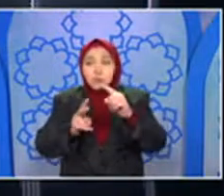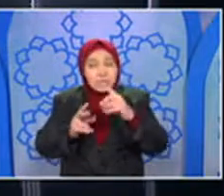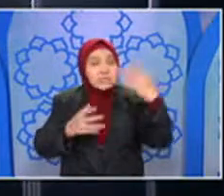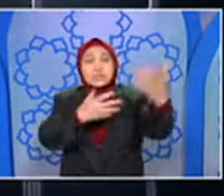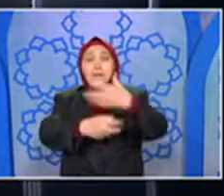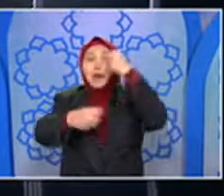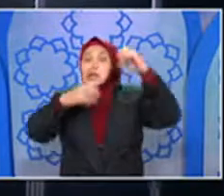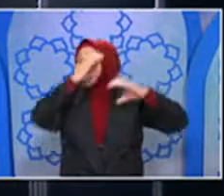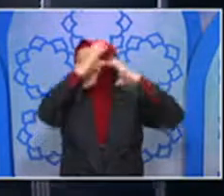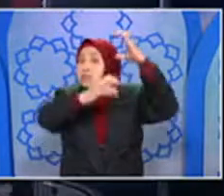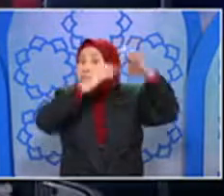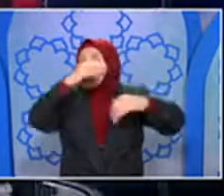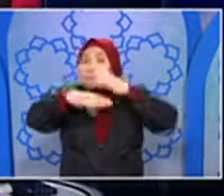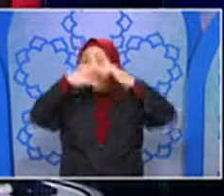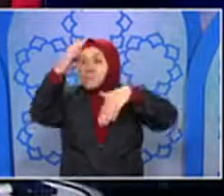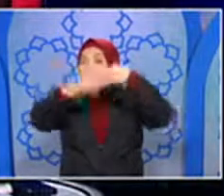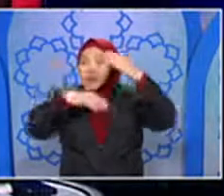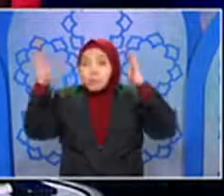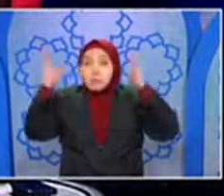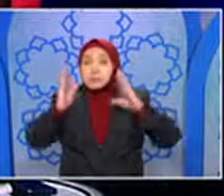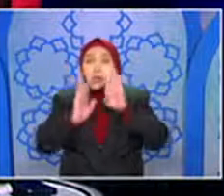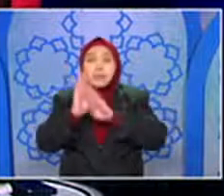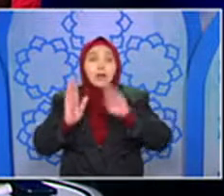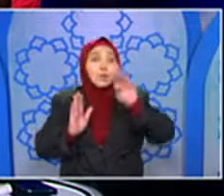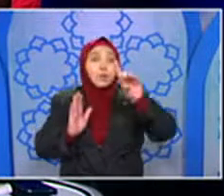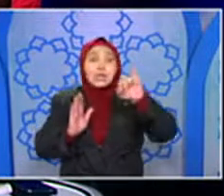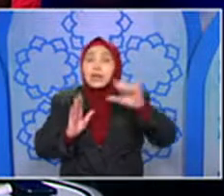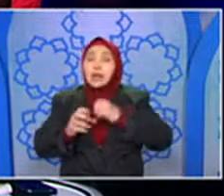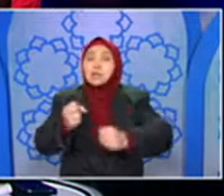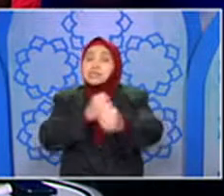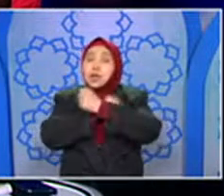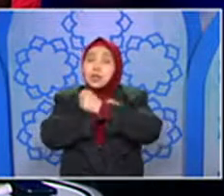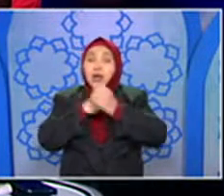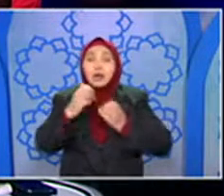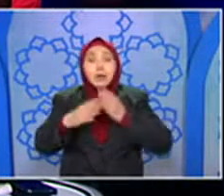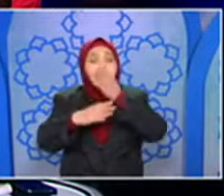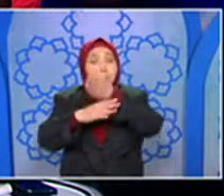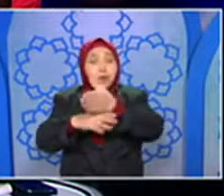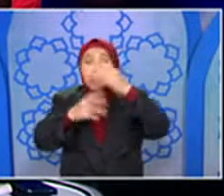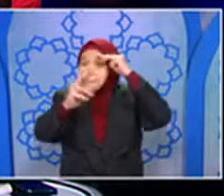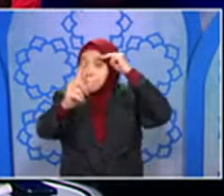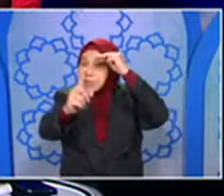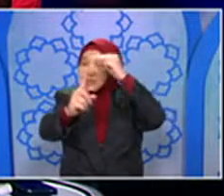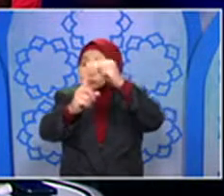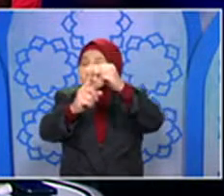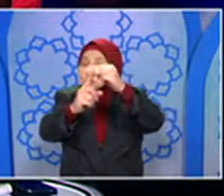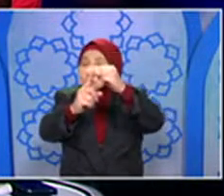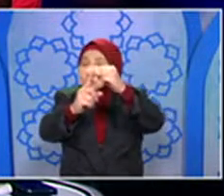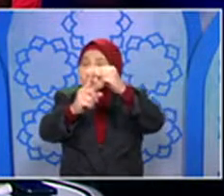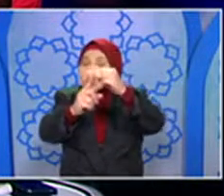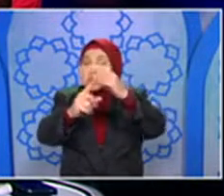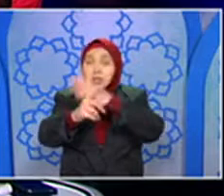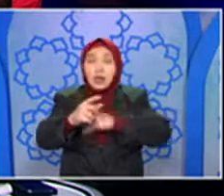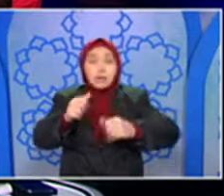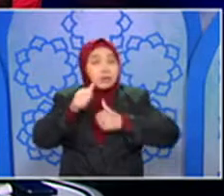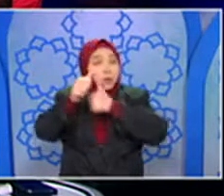cita-cita membina Malaysia berbudi dan penyayang, melalui misi mengqurankan bangsa, mengikhlaskan